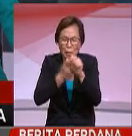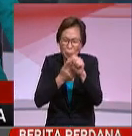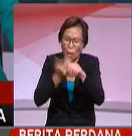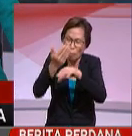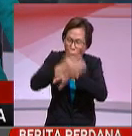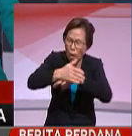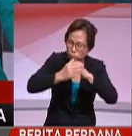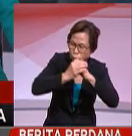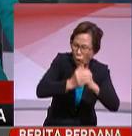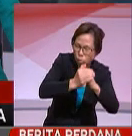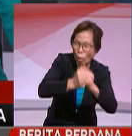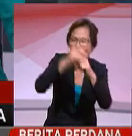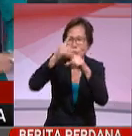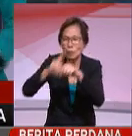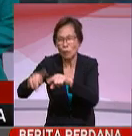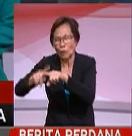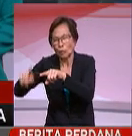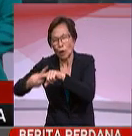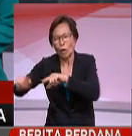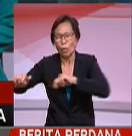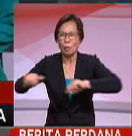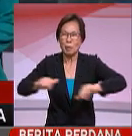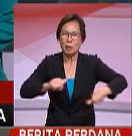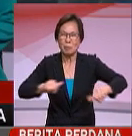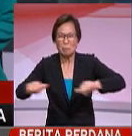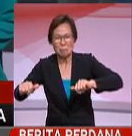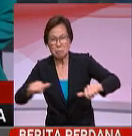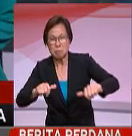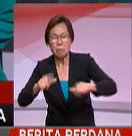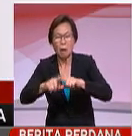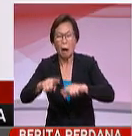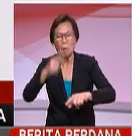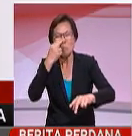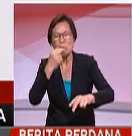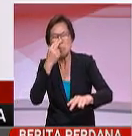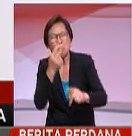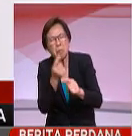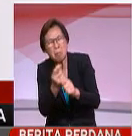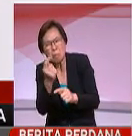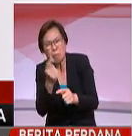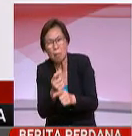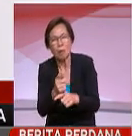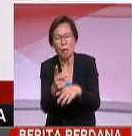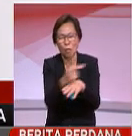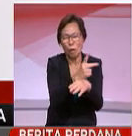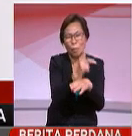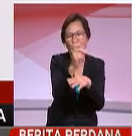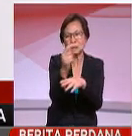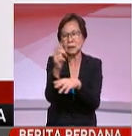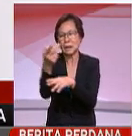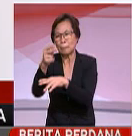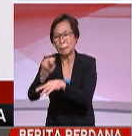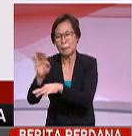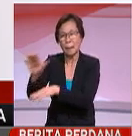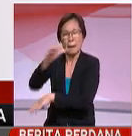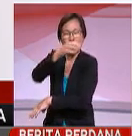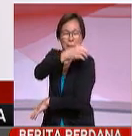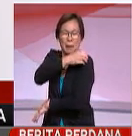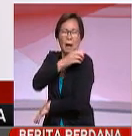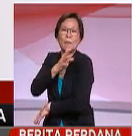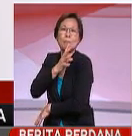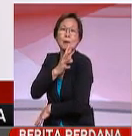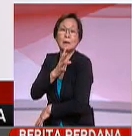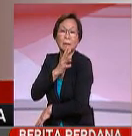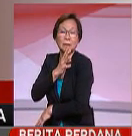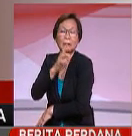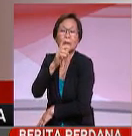menerusi pelbagai aksi luar biasa dan penuh jenaka. Menurut Ketua Pegawai Perkhidmatan Korporat TNB, Muhammad Arif